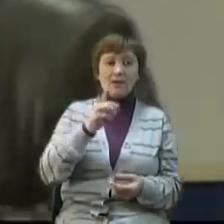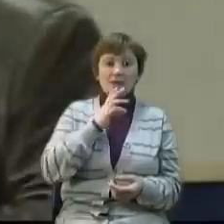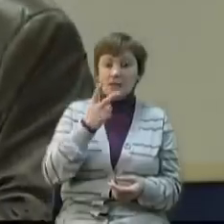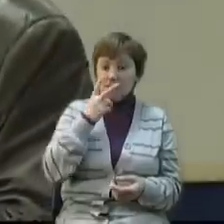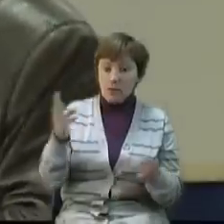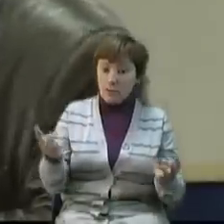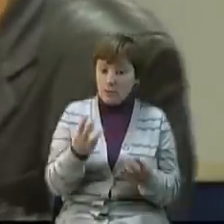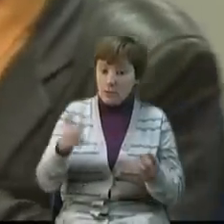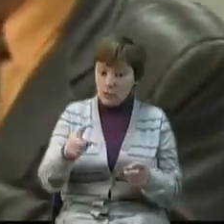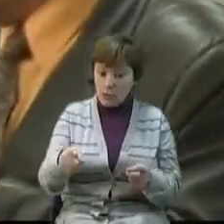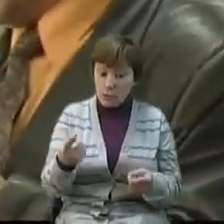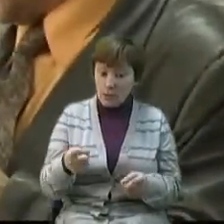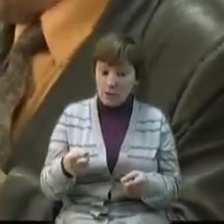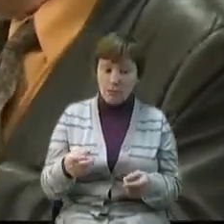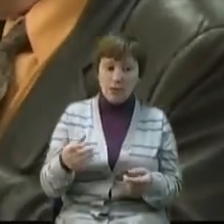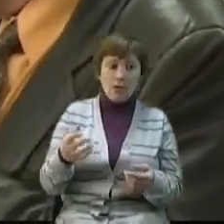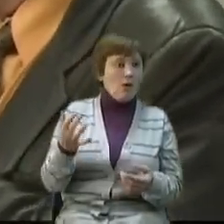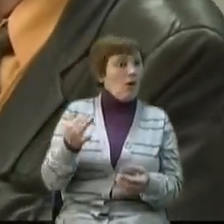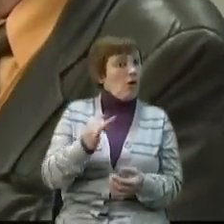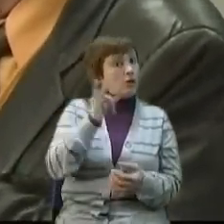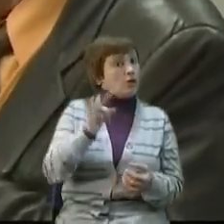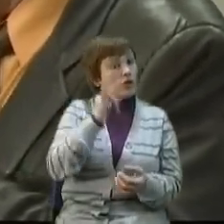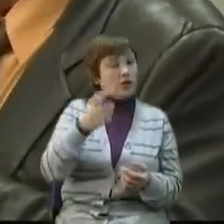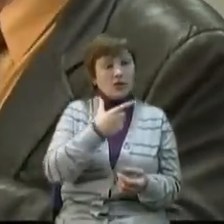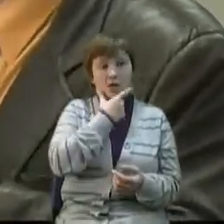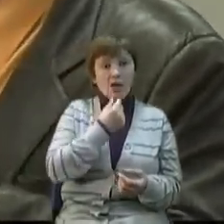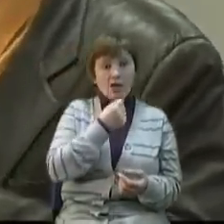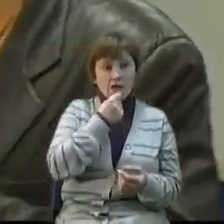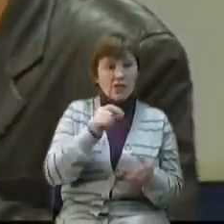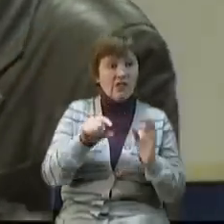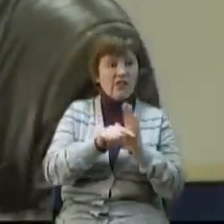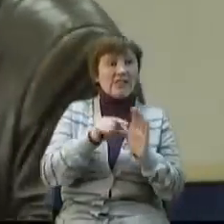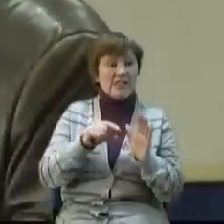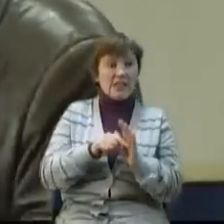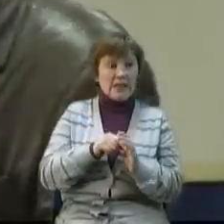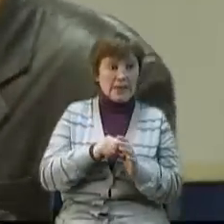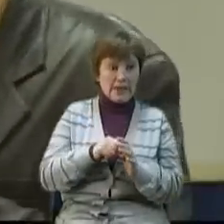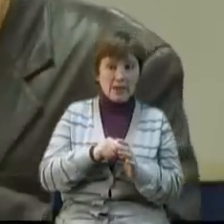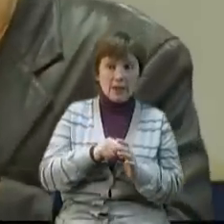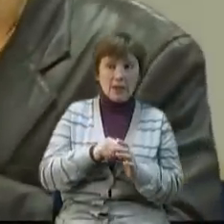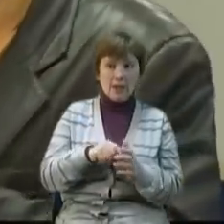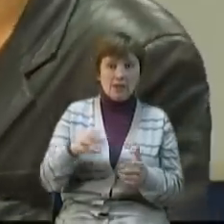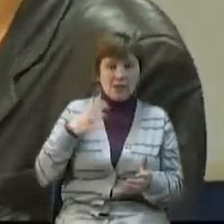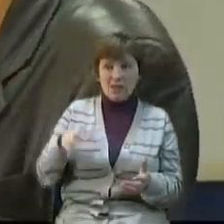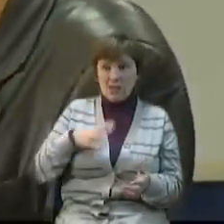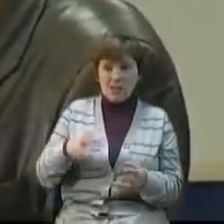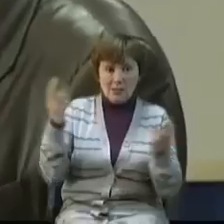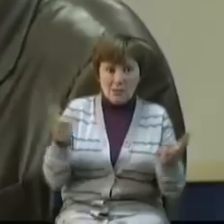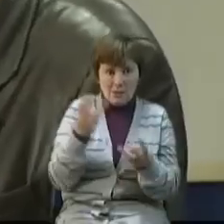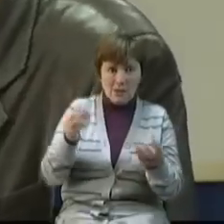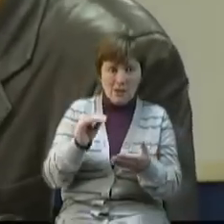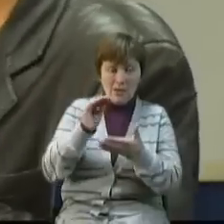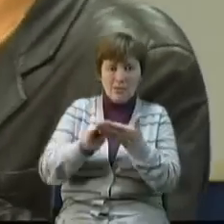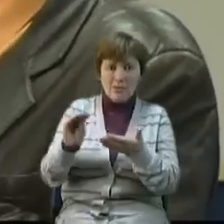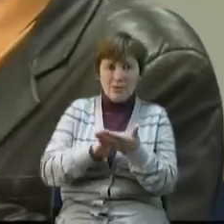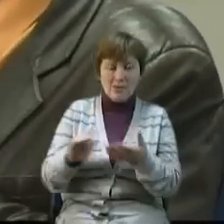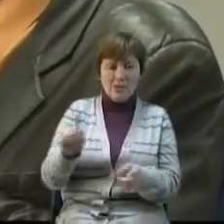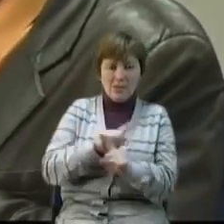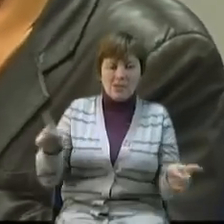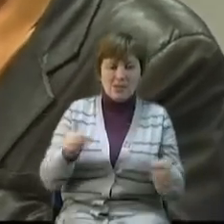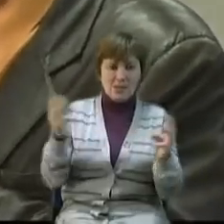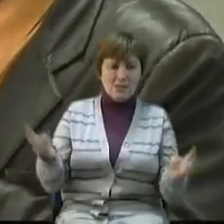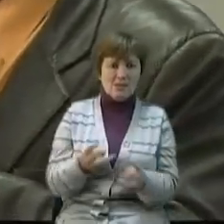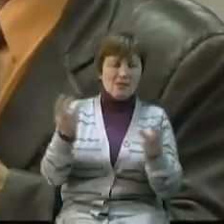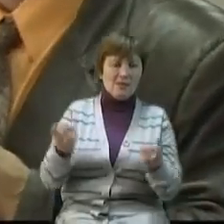и еще какие хорошие стихи, зачем вы это делаете? Это говорю, мои, вы что, вы рукописи не горят.